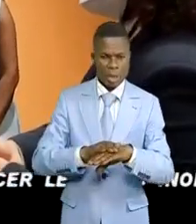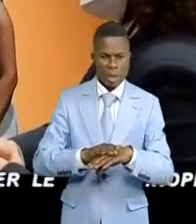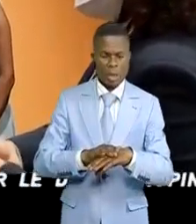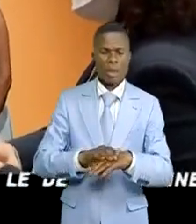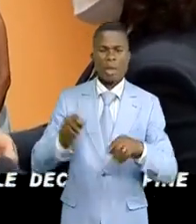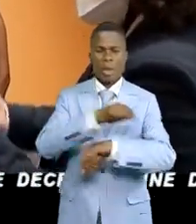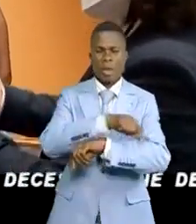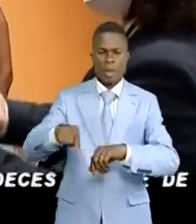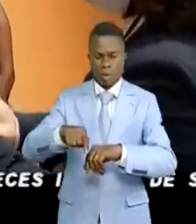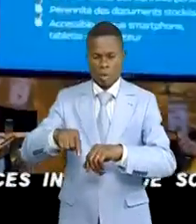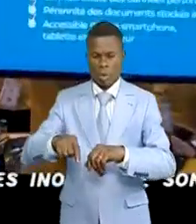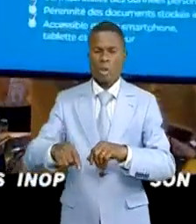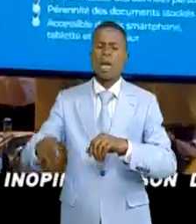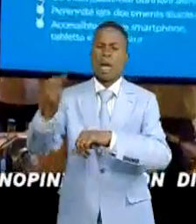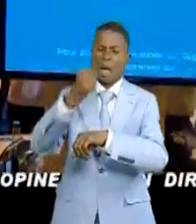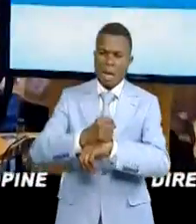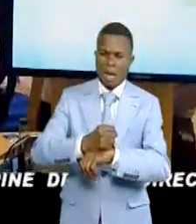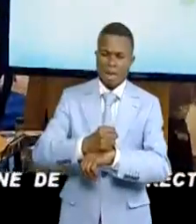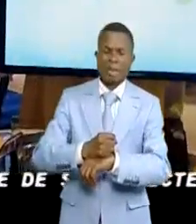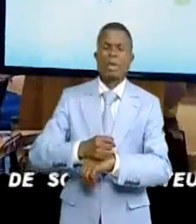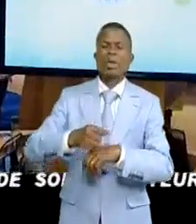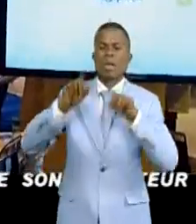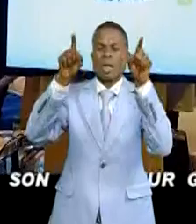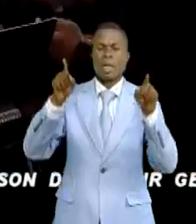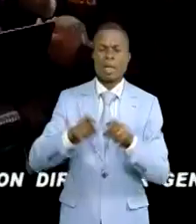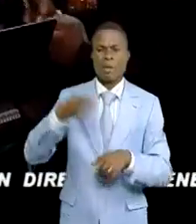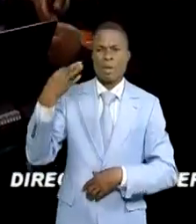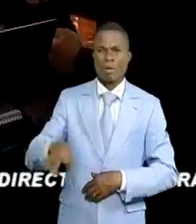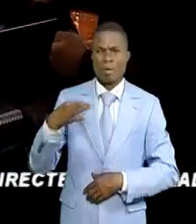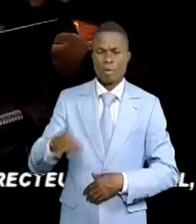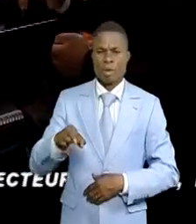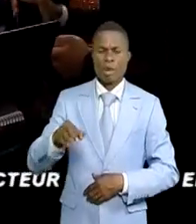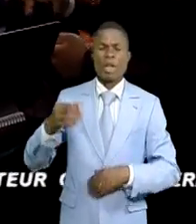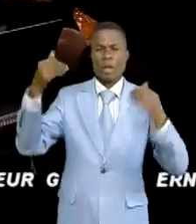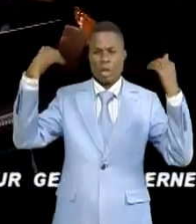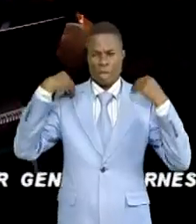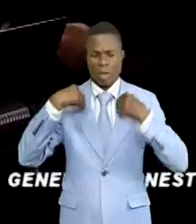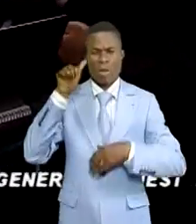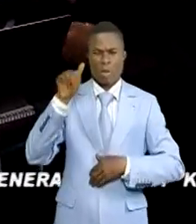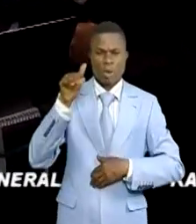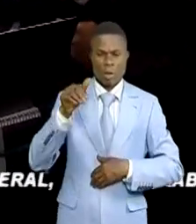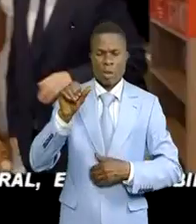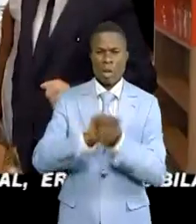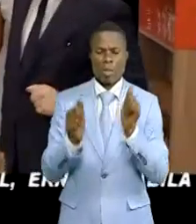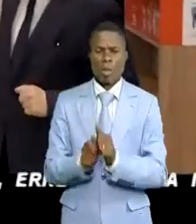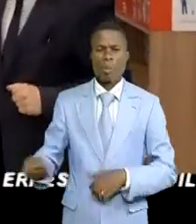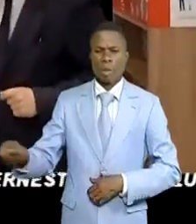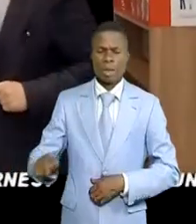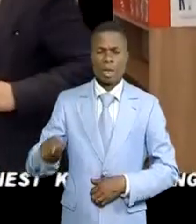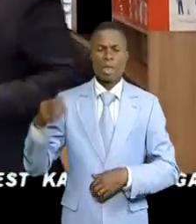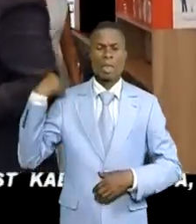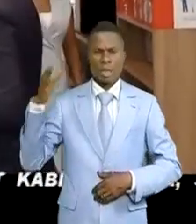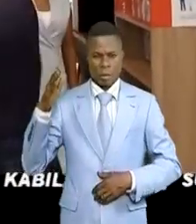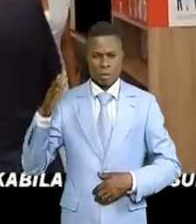les installations de l'institution publique française sous la conduite du préfet et directeur des affaires territoriales et publiques du groupe La